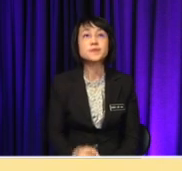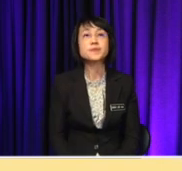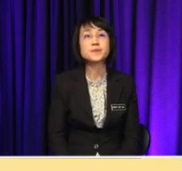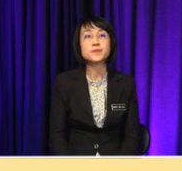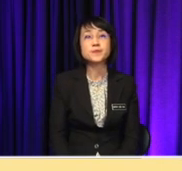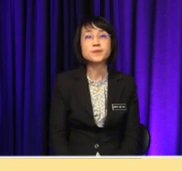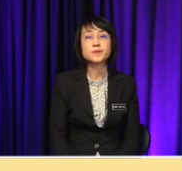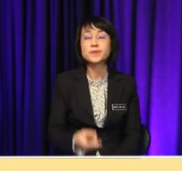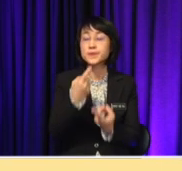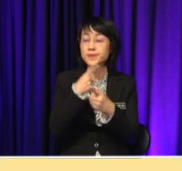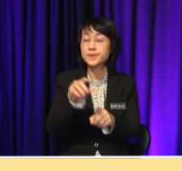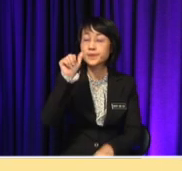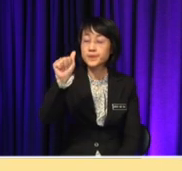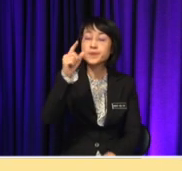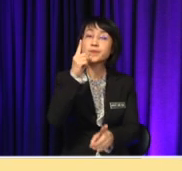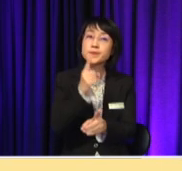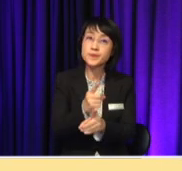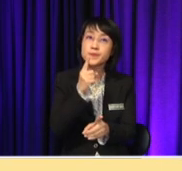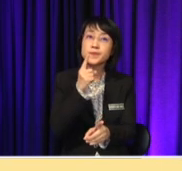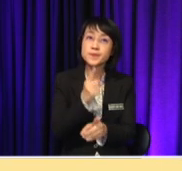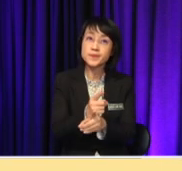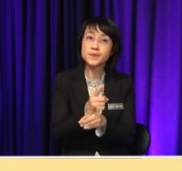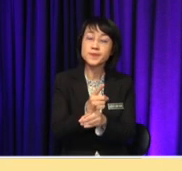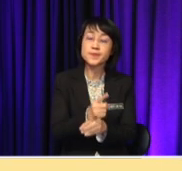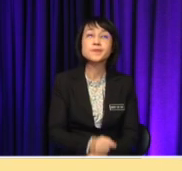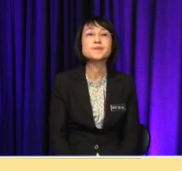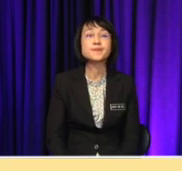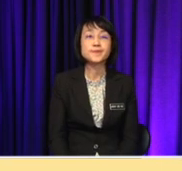bahan apifosit desain rumah hijau